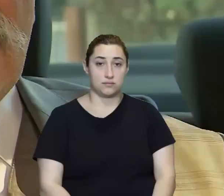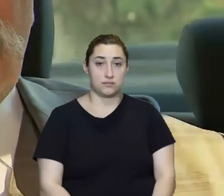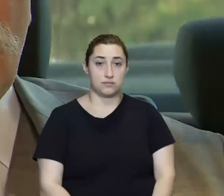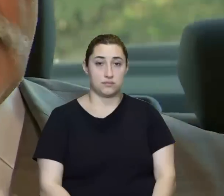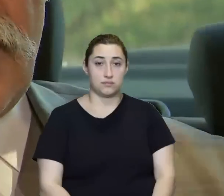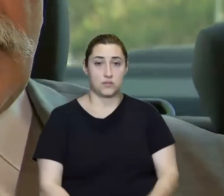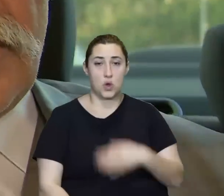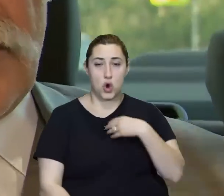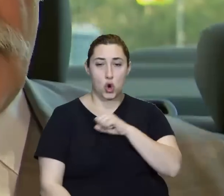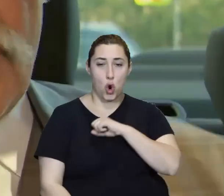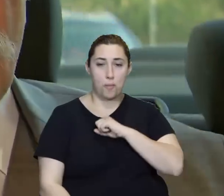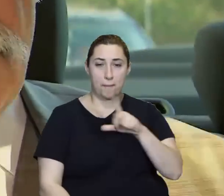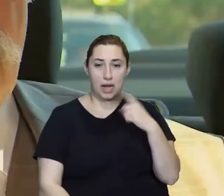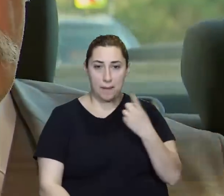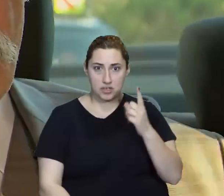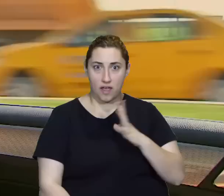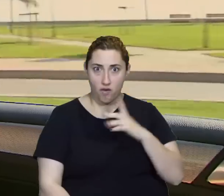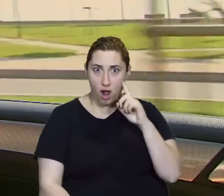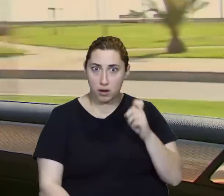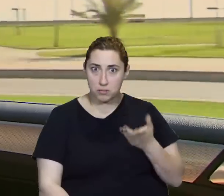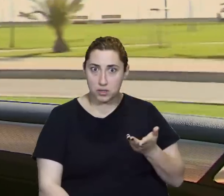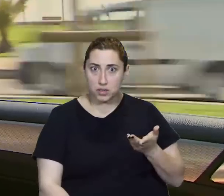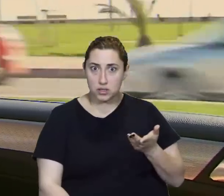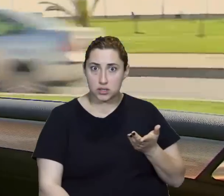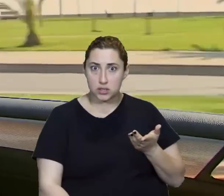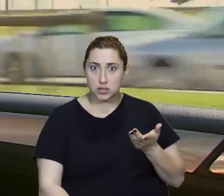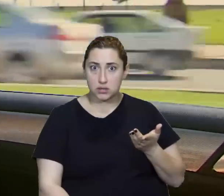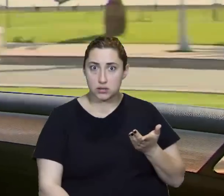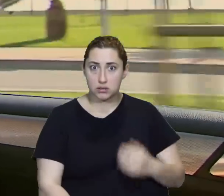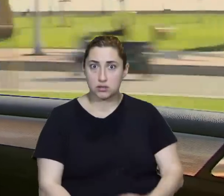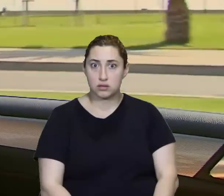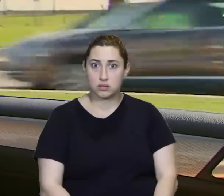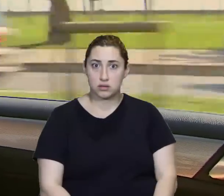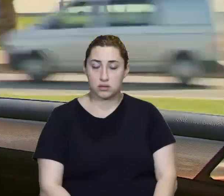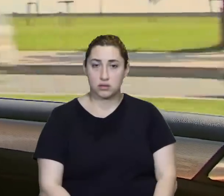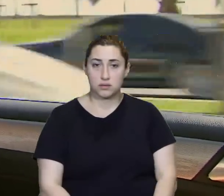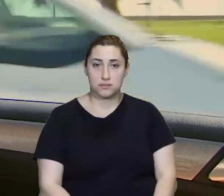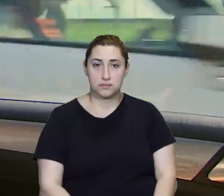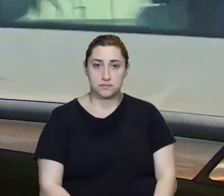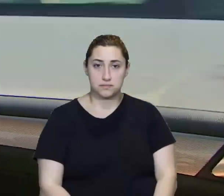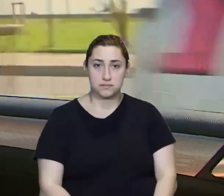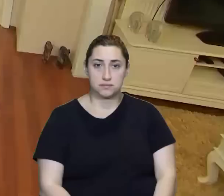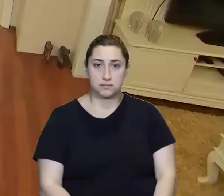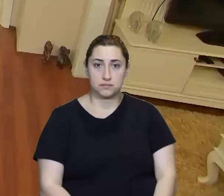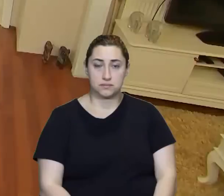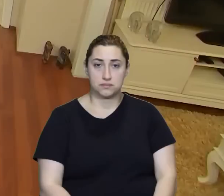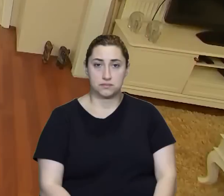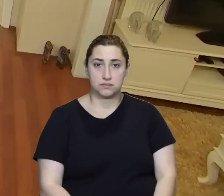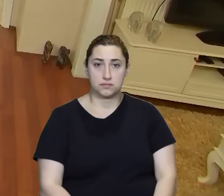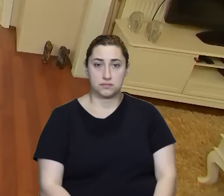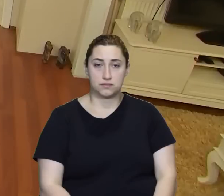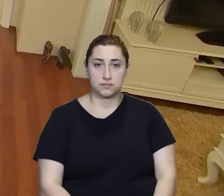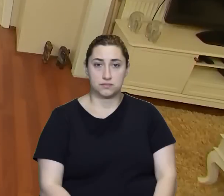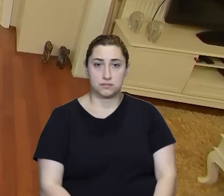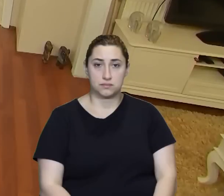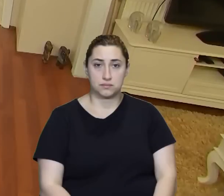Ortada endişe etmemizi gerektirecek bir durum. Bir ipucu yok değil mi? Zehra kurye ile kapıda. Ömer